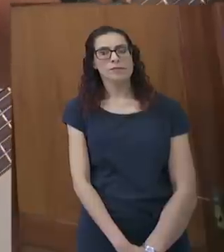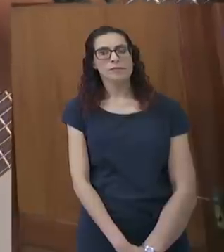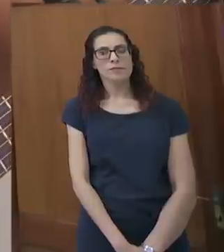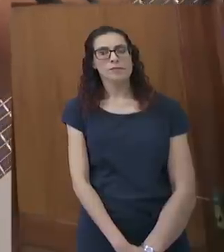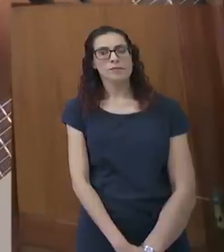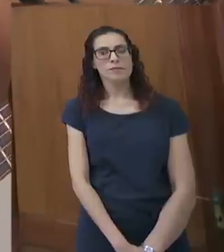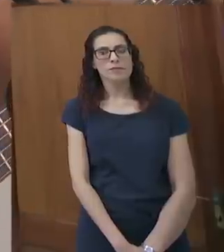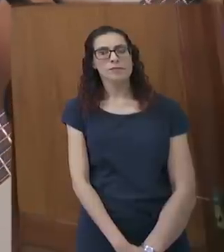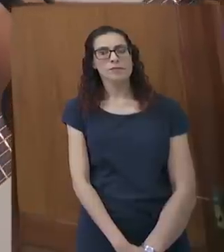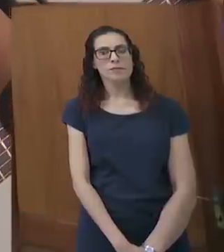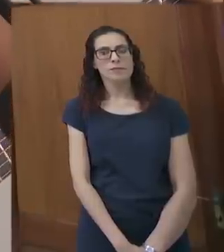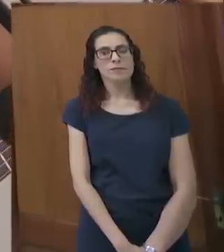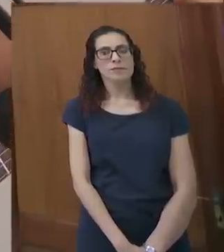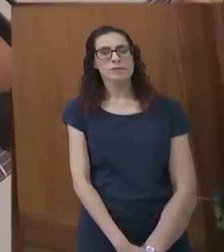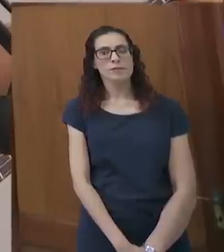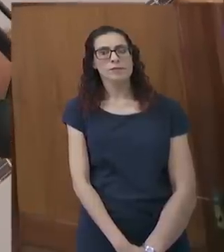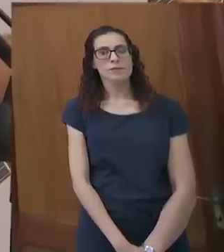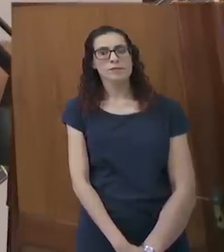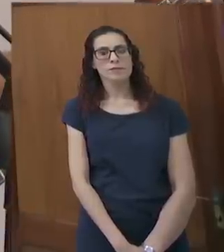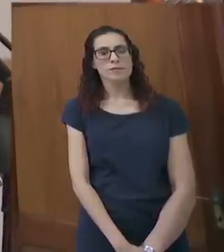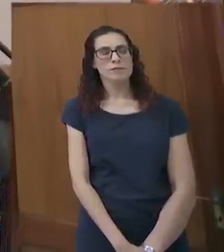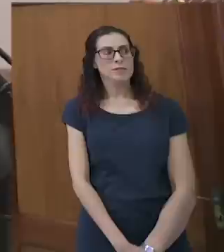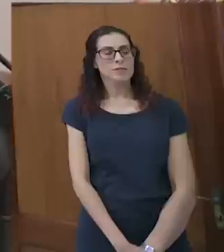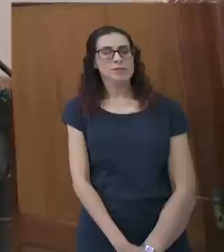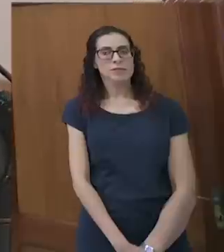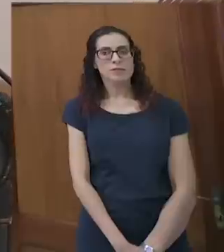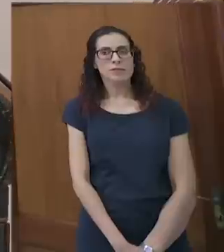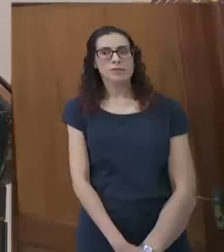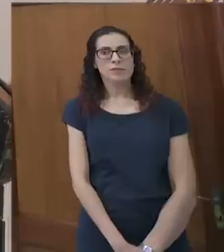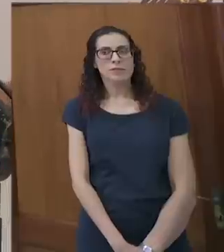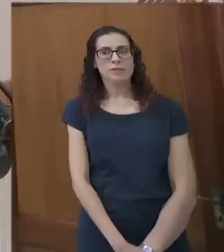fidejk ma dal-ħob sur